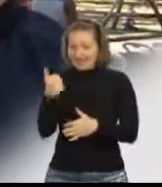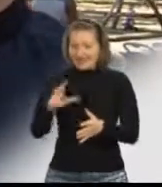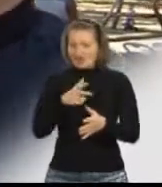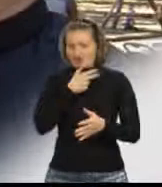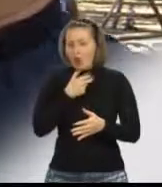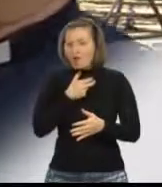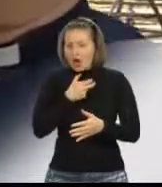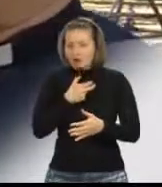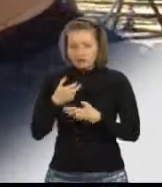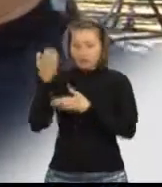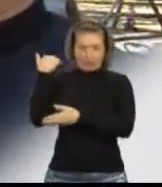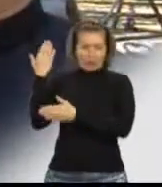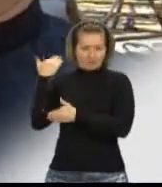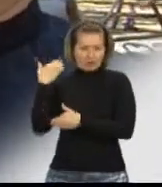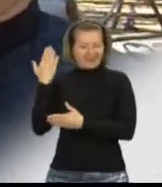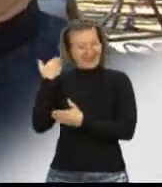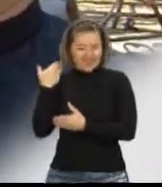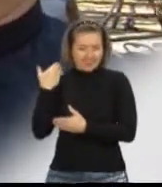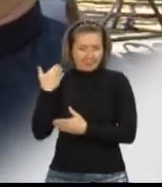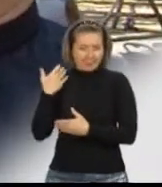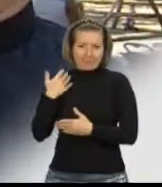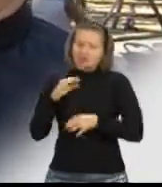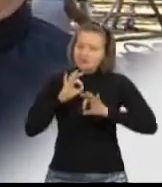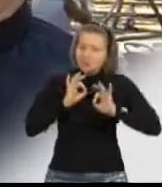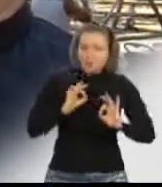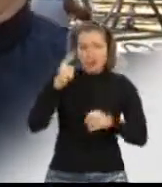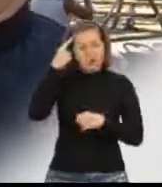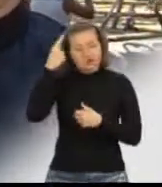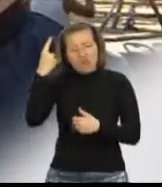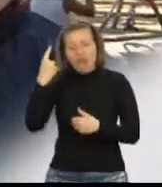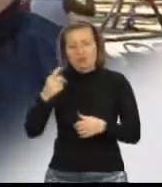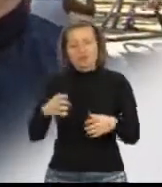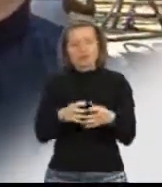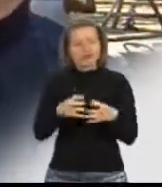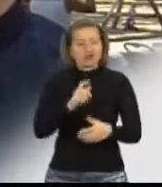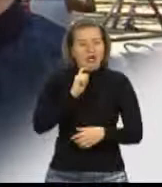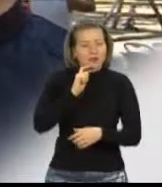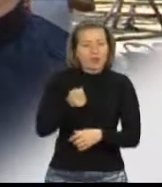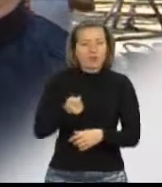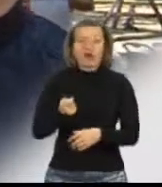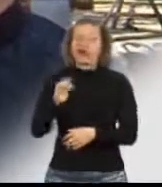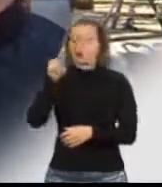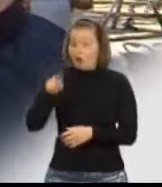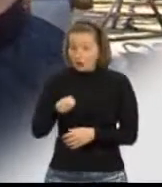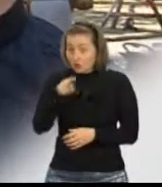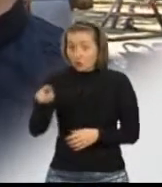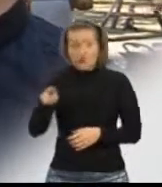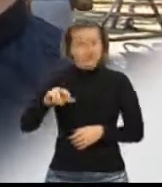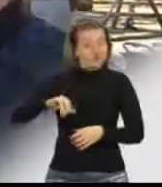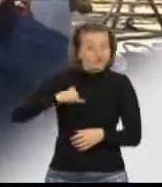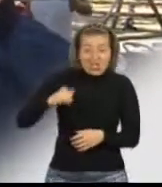velük, és hát egy nagyon jó szellemű társaság, ugye magyarok, katolikusok,